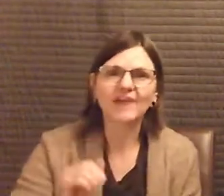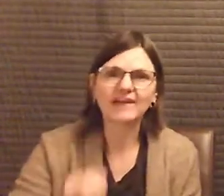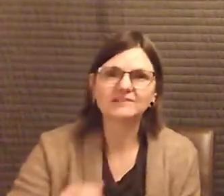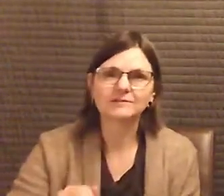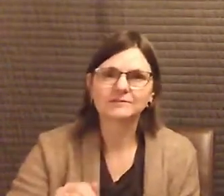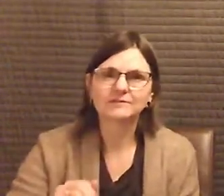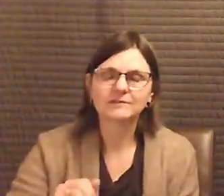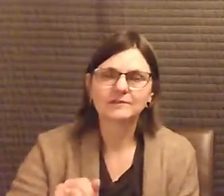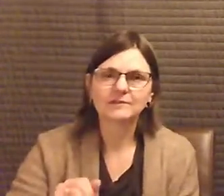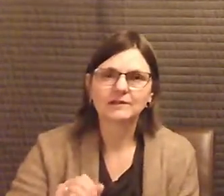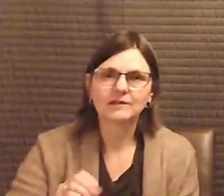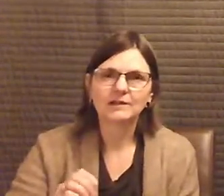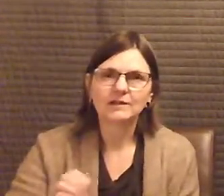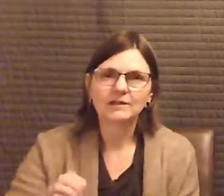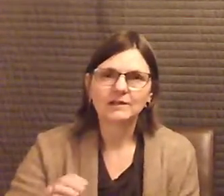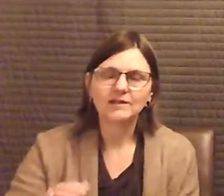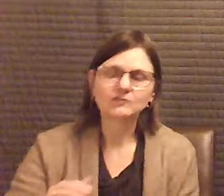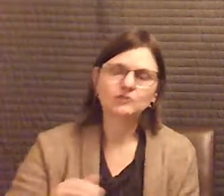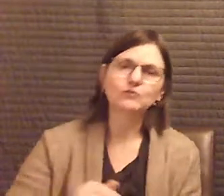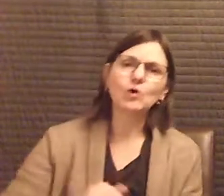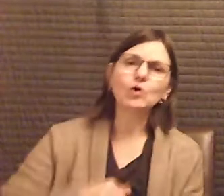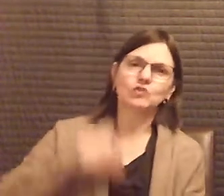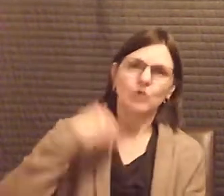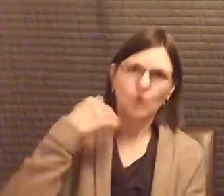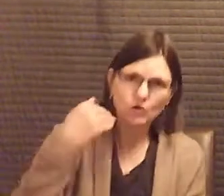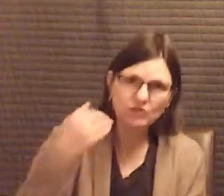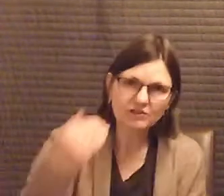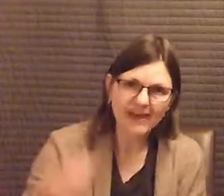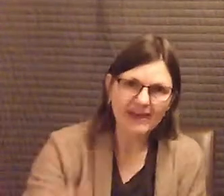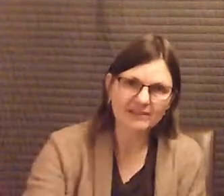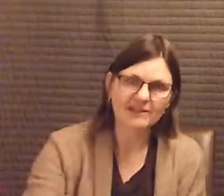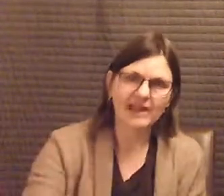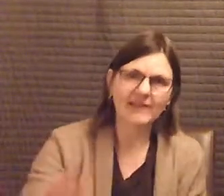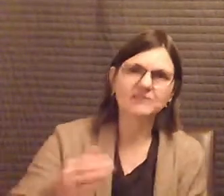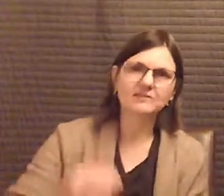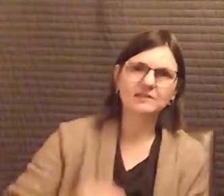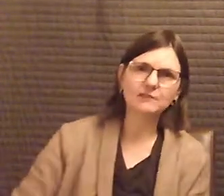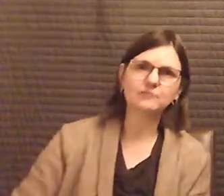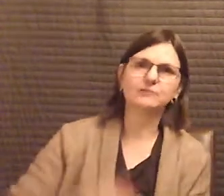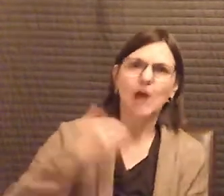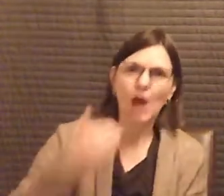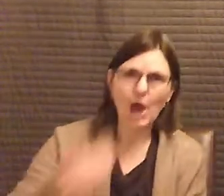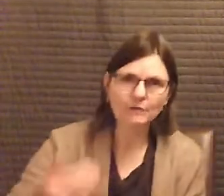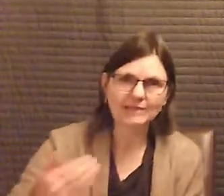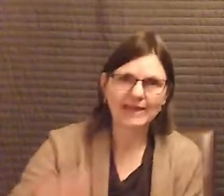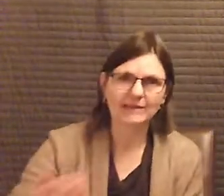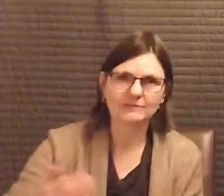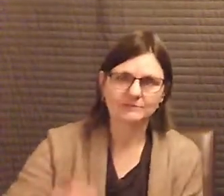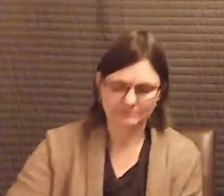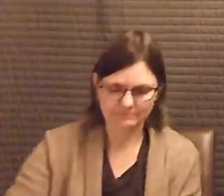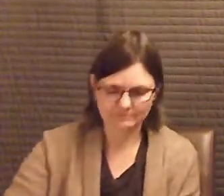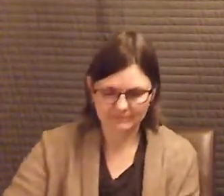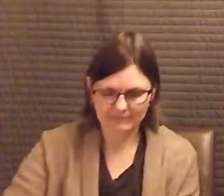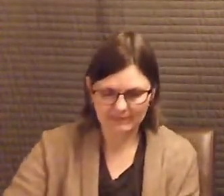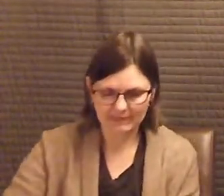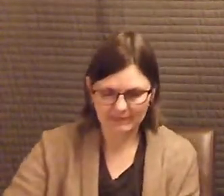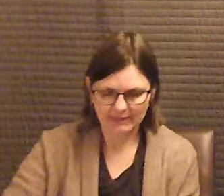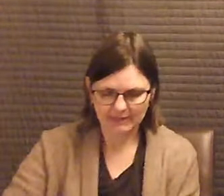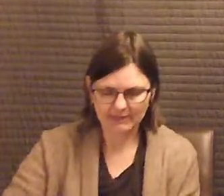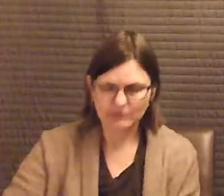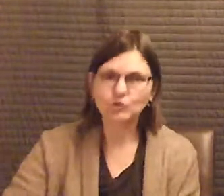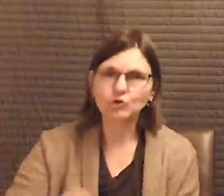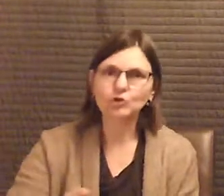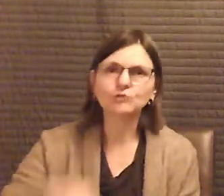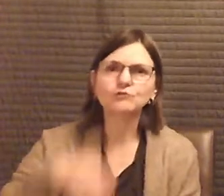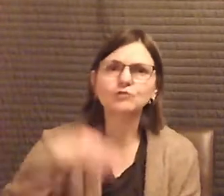onderwijs spannende stukjes het woord onderwijzen en de schrift uitleggen geen ding dat